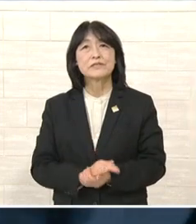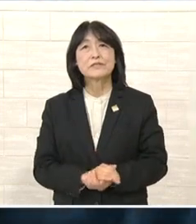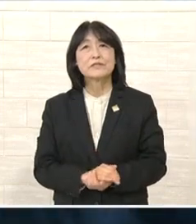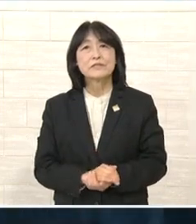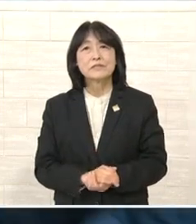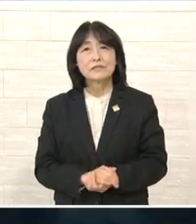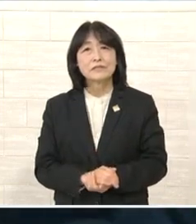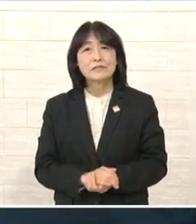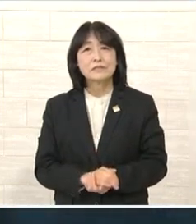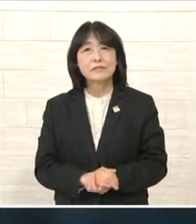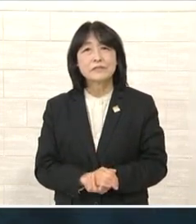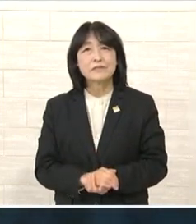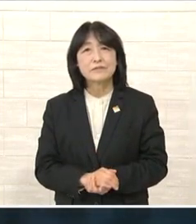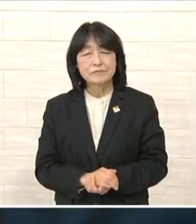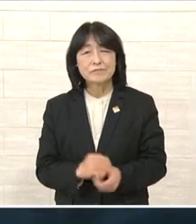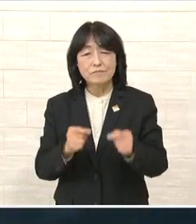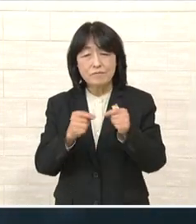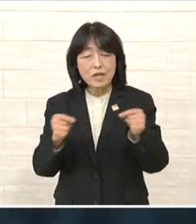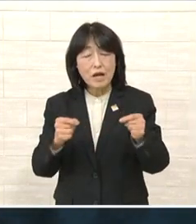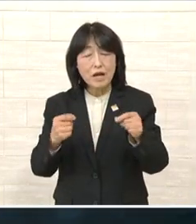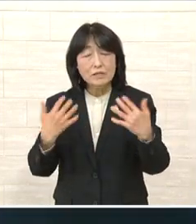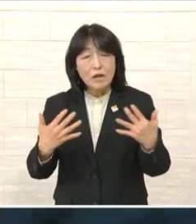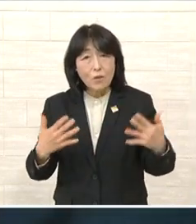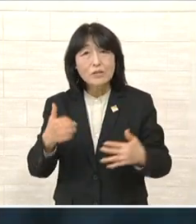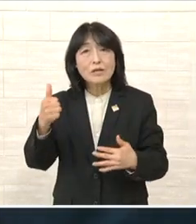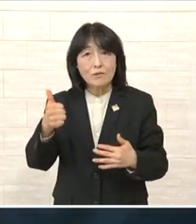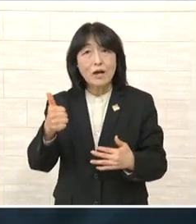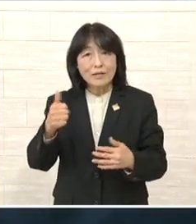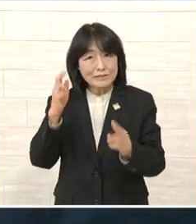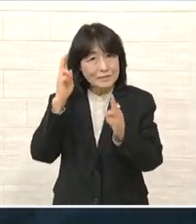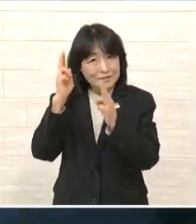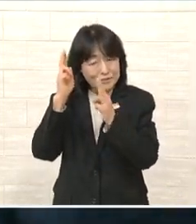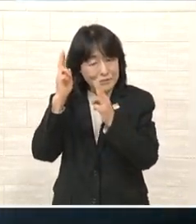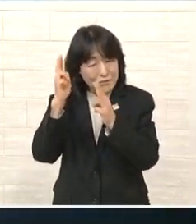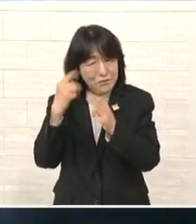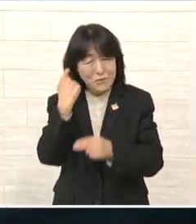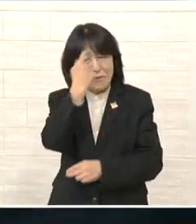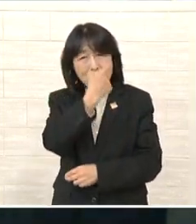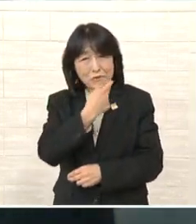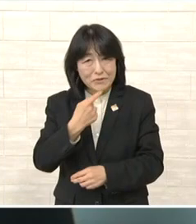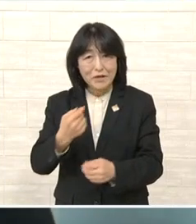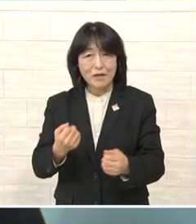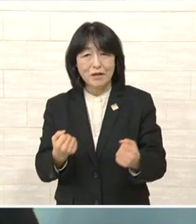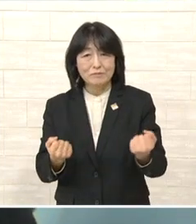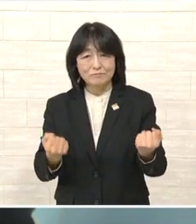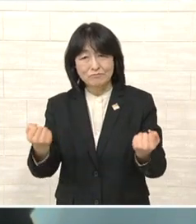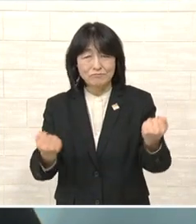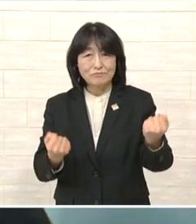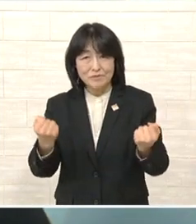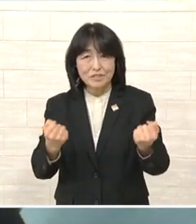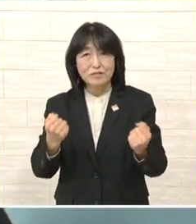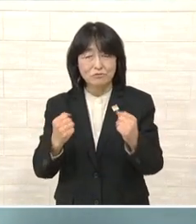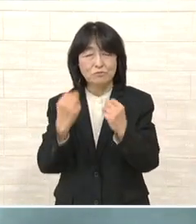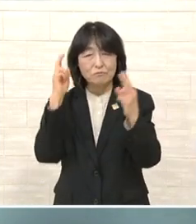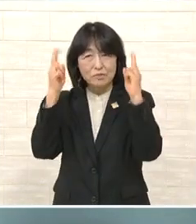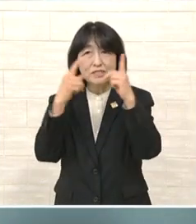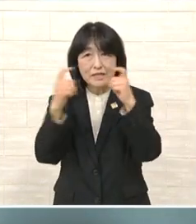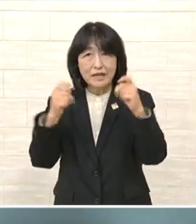後日、長澤さんは緊張した表情でバス運転をする社内研修に臨んでいました。